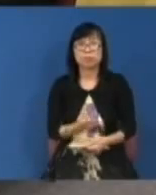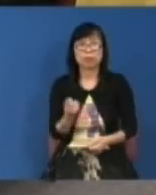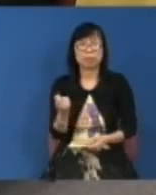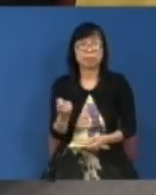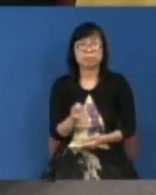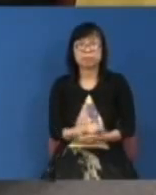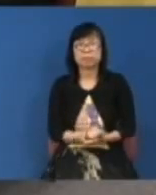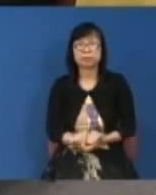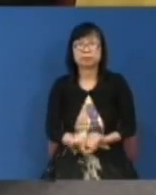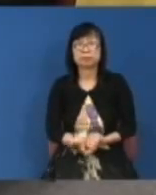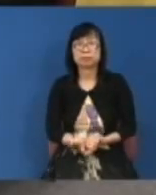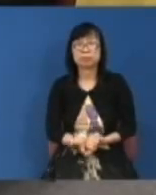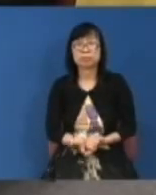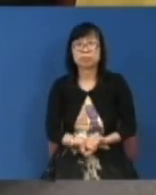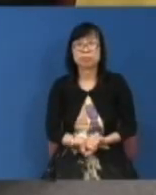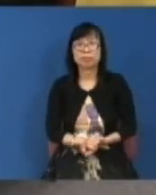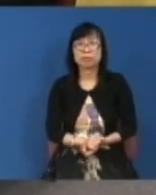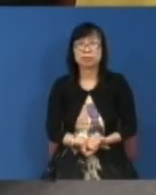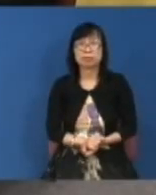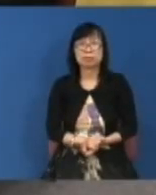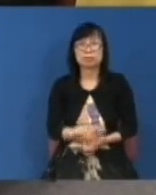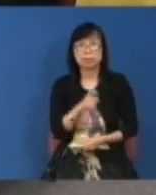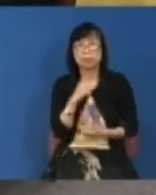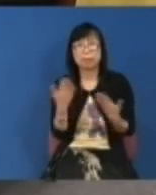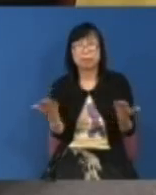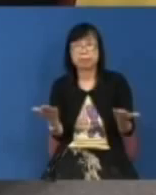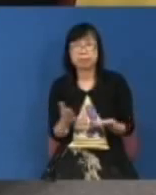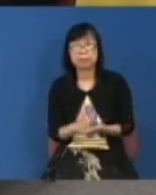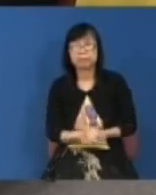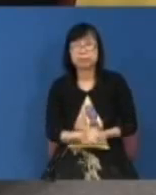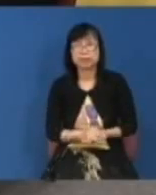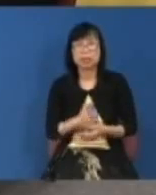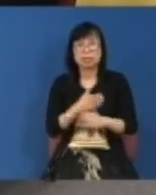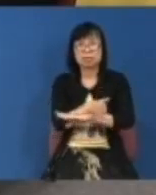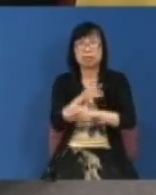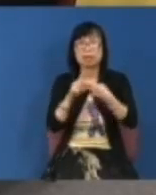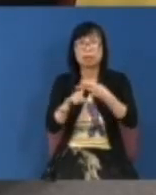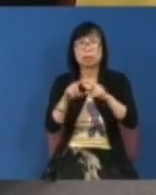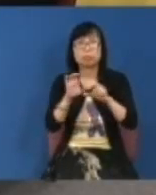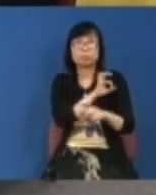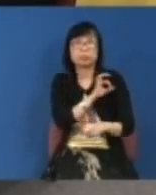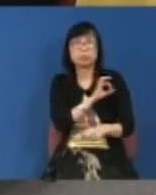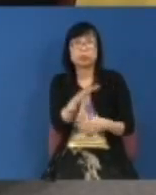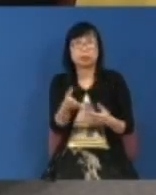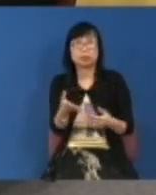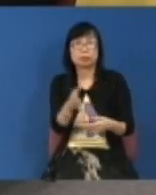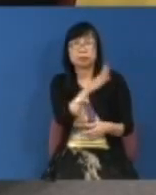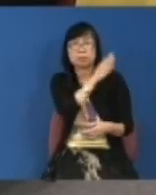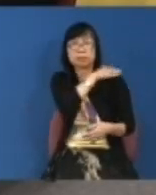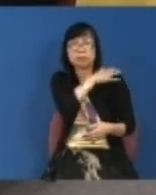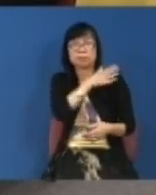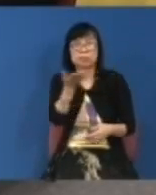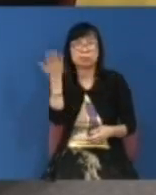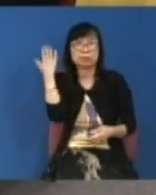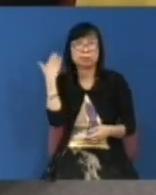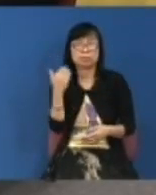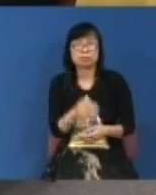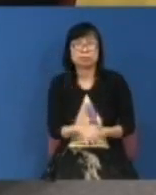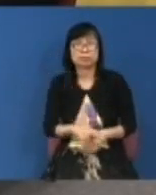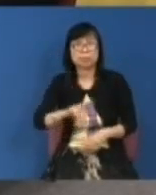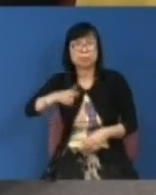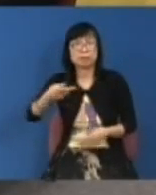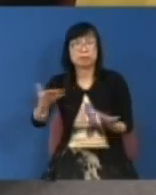嘛。咁有咩啊？社工工會又係佢哋領導嘅，以前又搞成